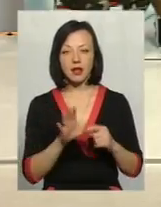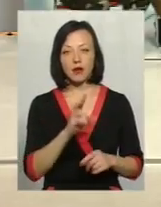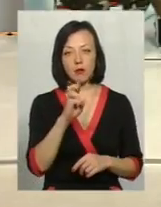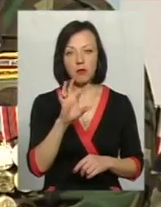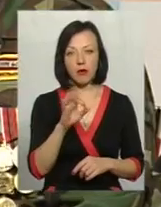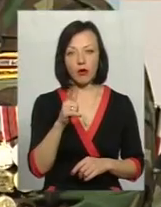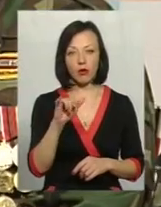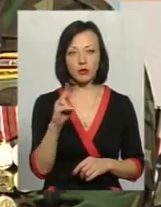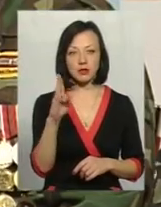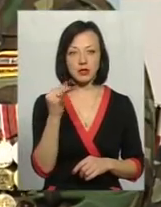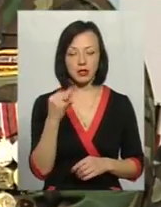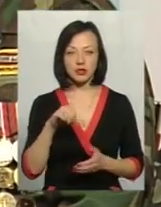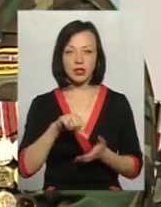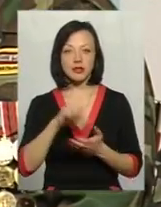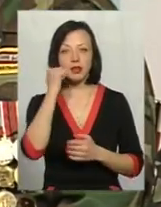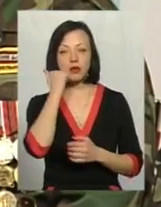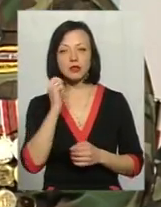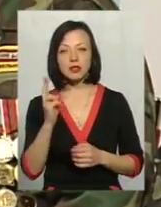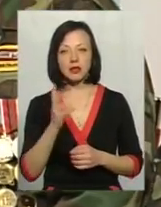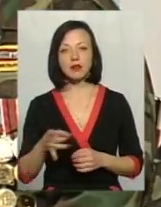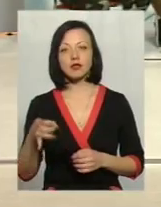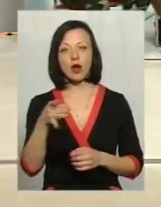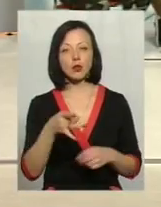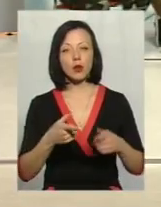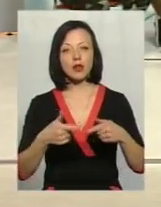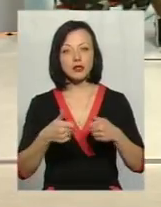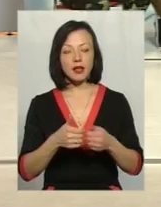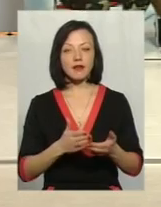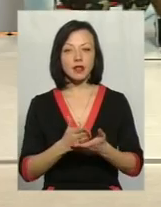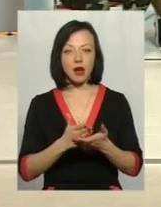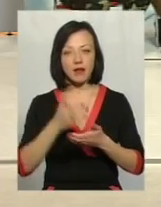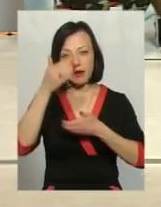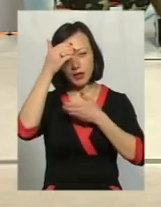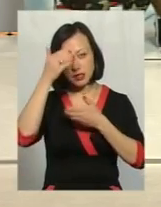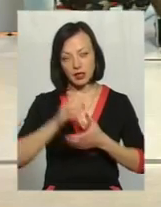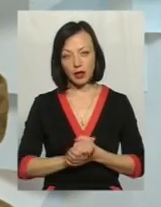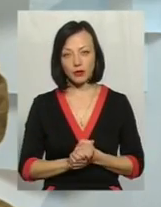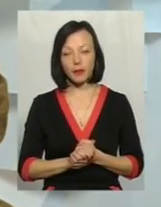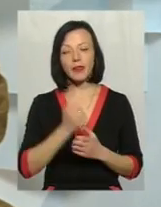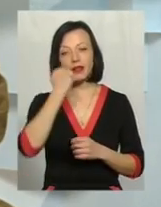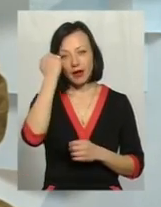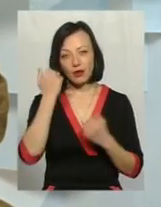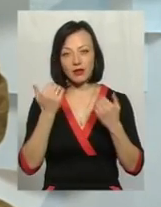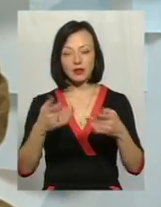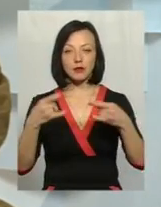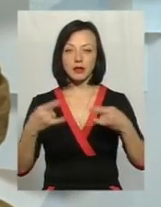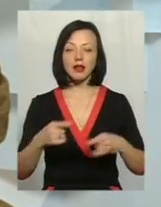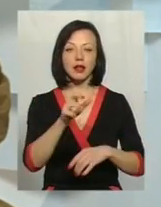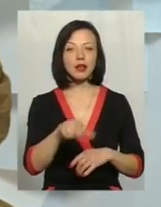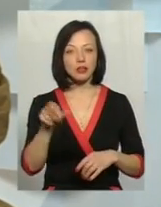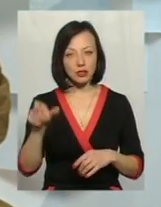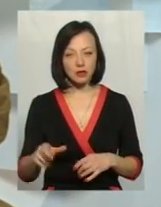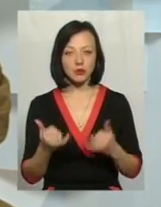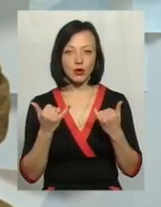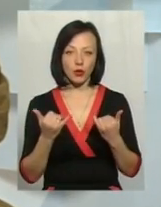Богуцький, член Старокостянтинівської районної організації ветеранів Афганістану. Дякую також нашим телеглядачам,